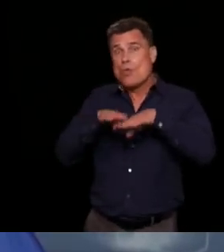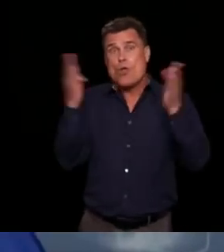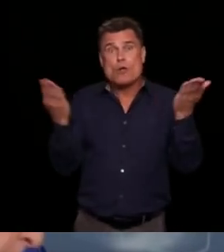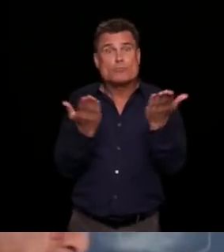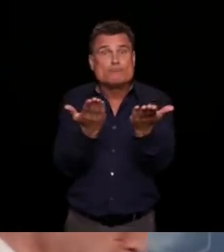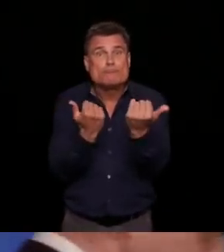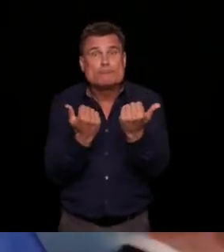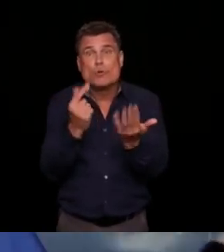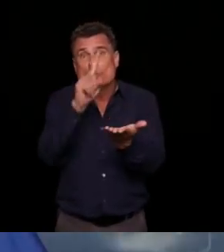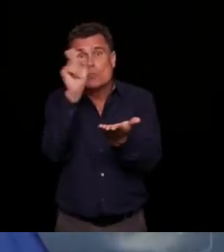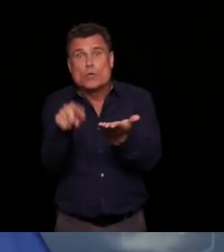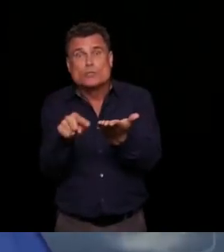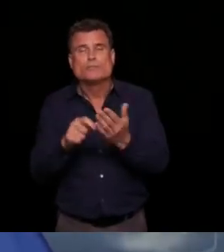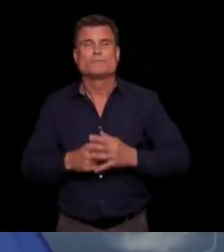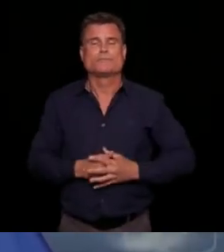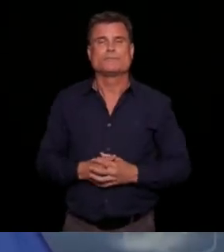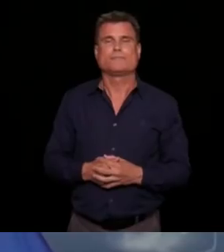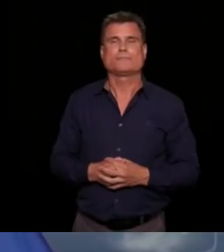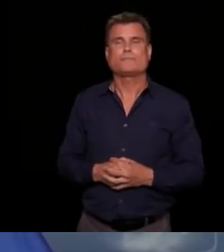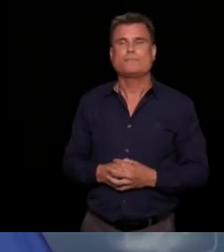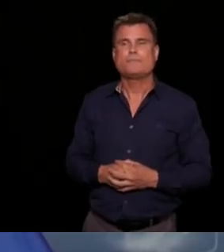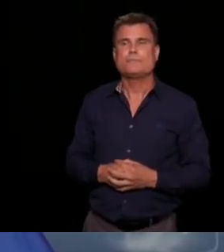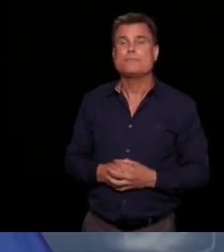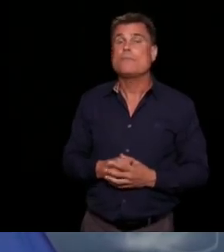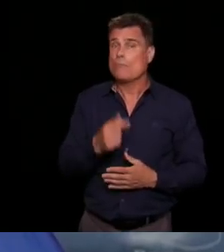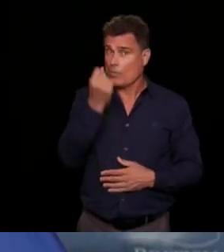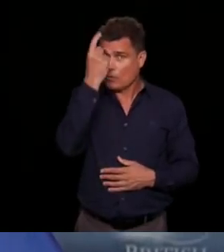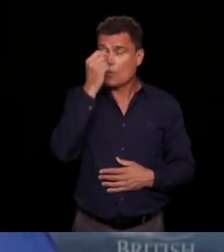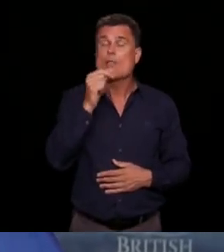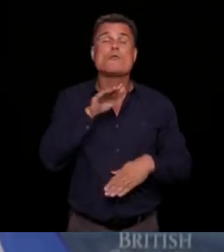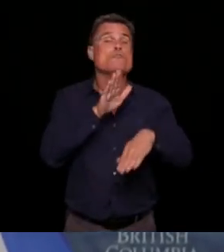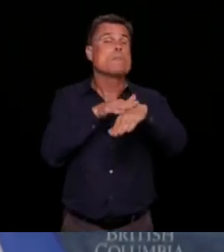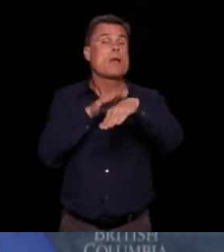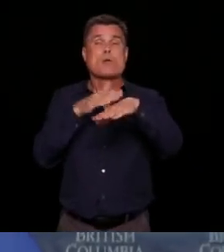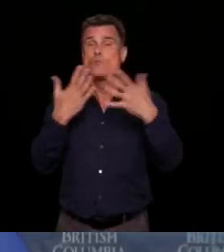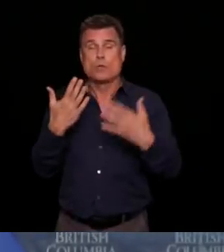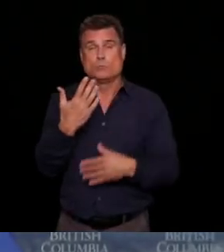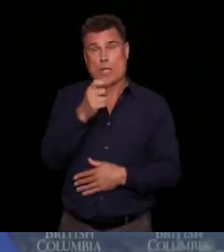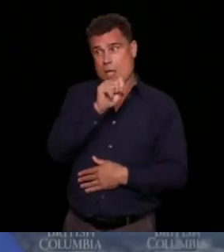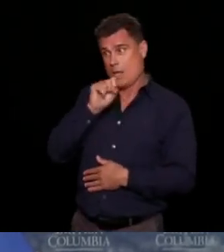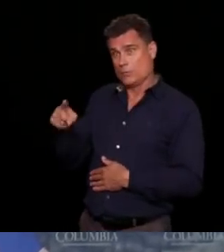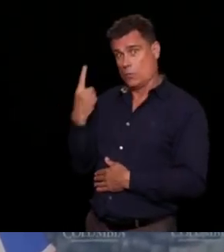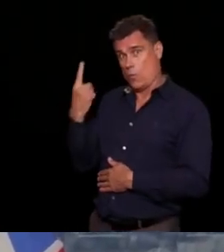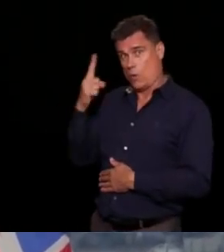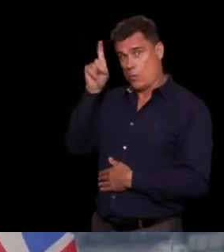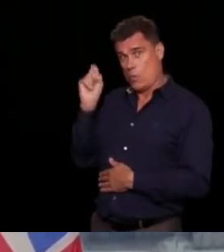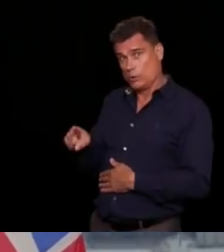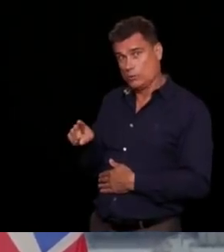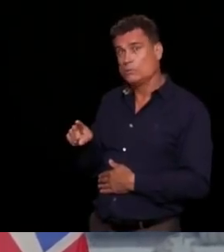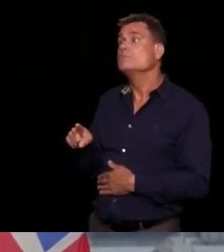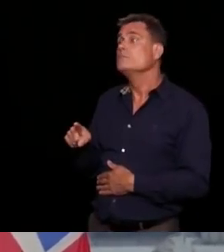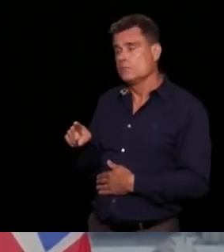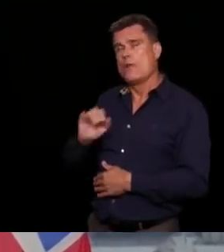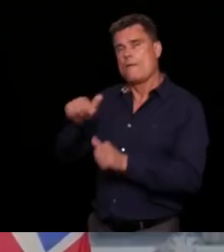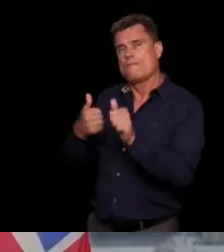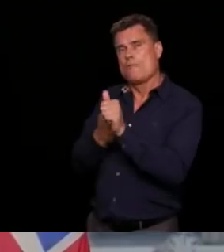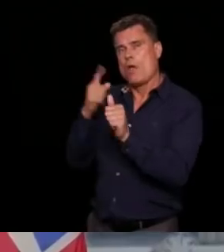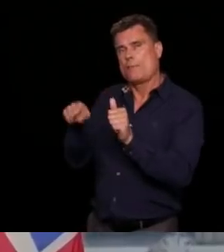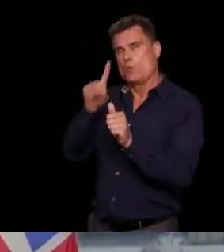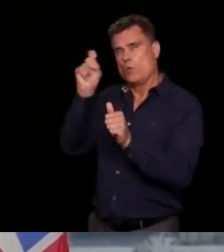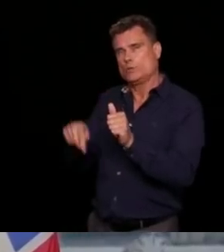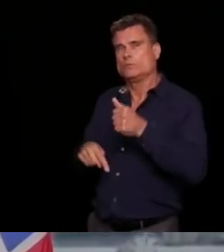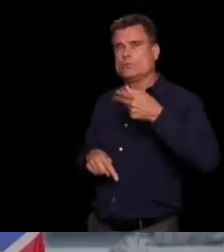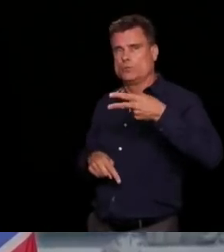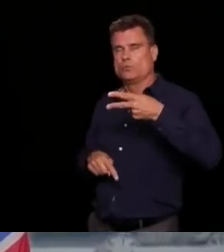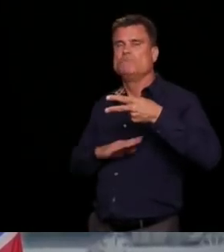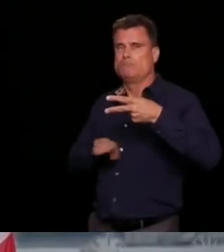questions. Thank you, Minister. And before we take questions, a reminder to the media to please press star 1 to line up for questions. We will be taking